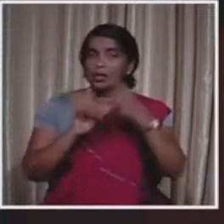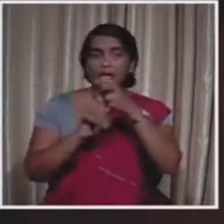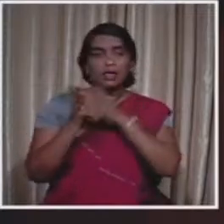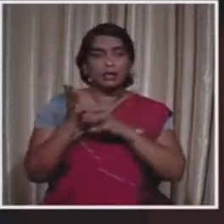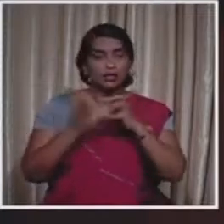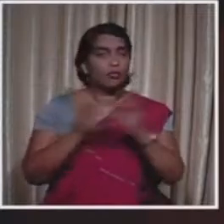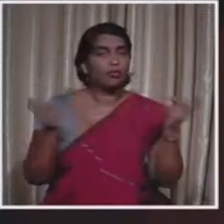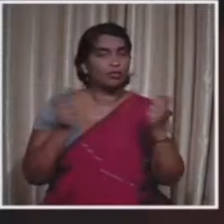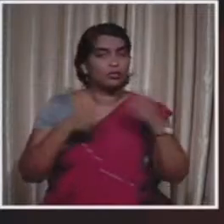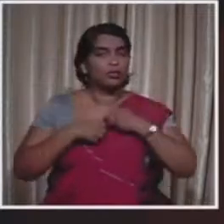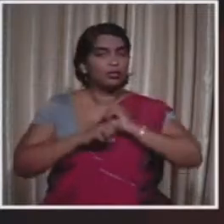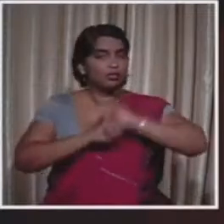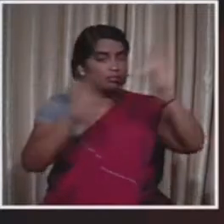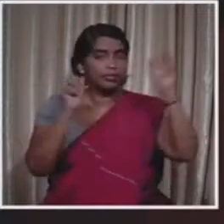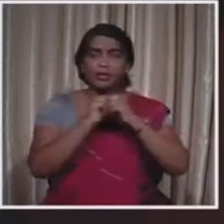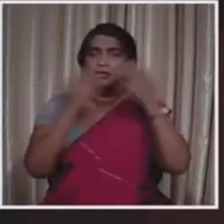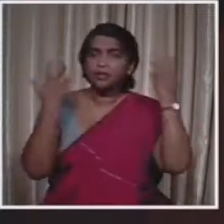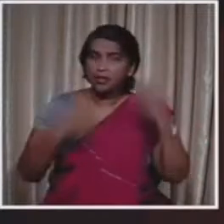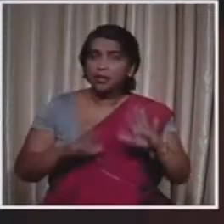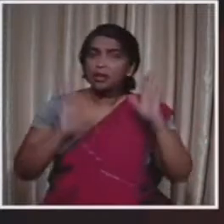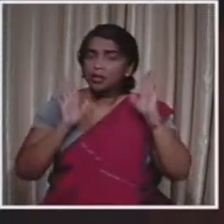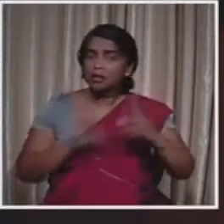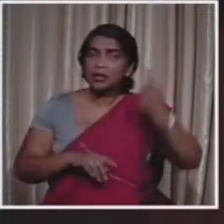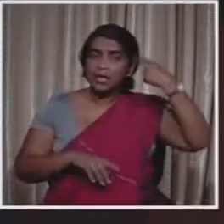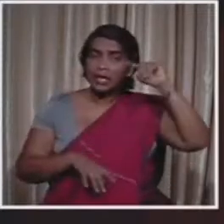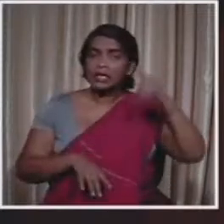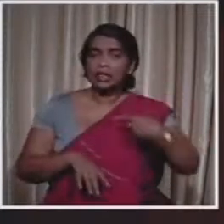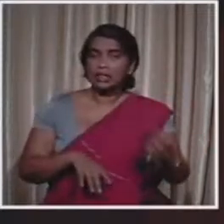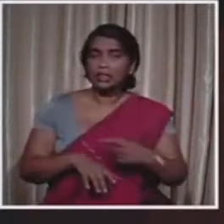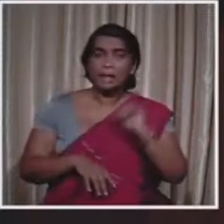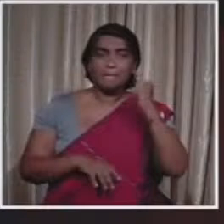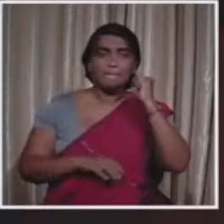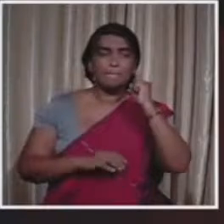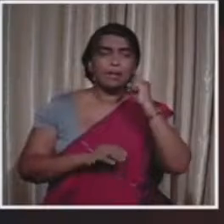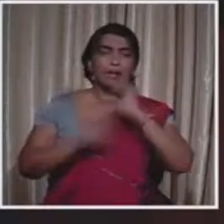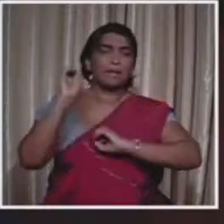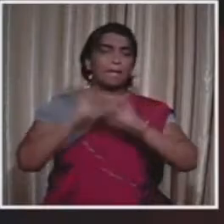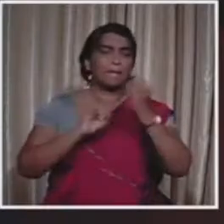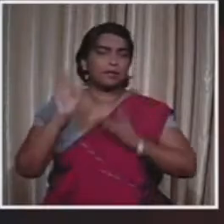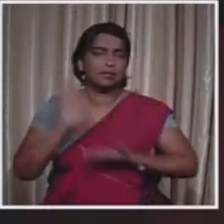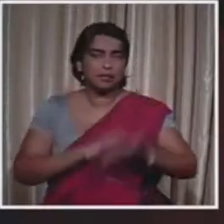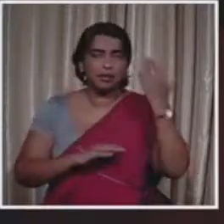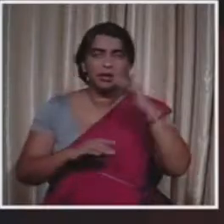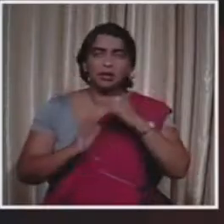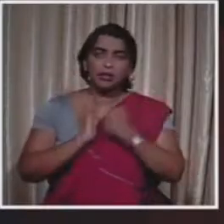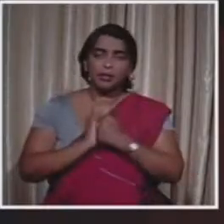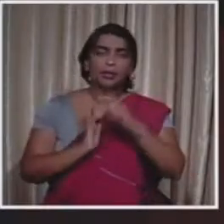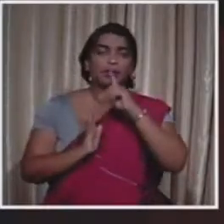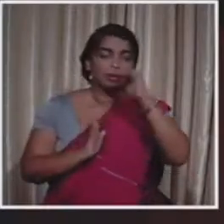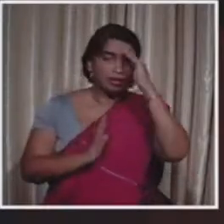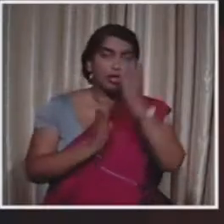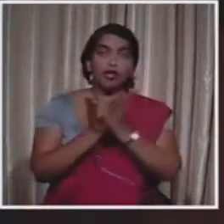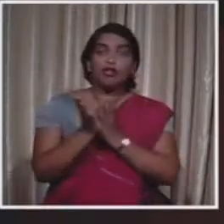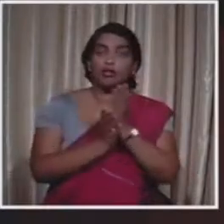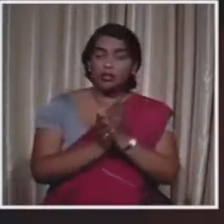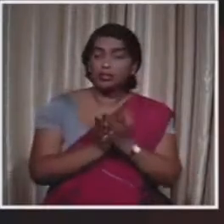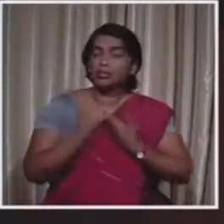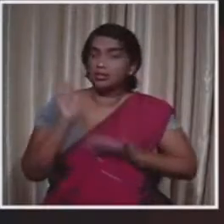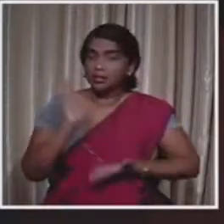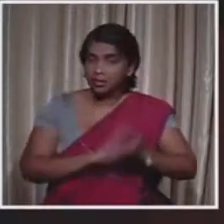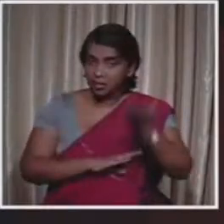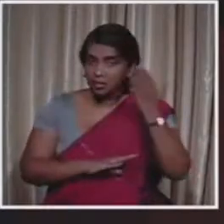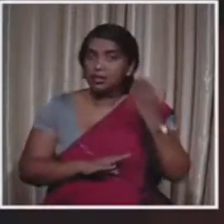තියෙන අලවිසල් වලට යවන්න කටයුතු කරලා තියෙනවා නමුත් ඊයේ දවසේ අපිට 150යි යවා ගන්න පුළුවන් උනේ ගරු කතානායකතුමනි දුම්රියෙන් අපි ප්‍රවාහනය